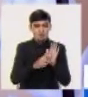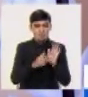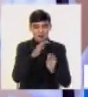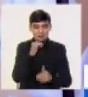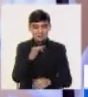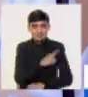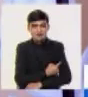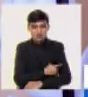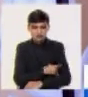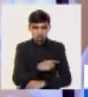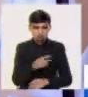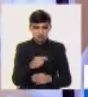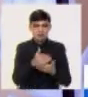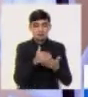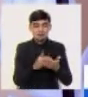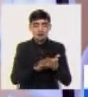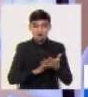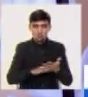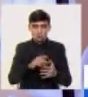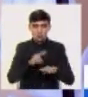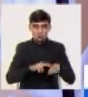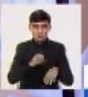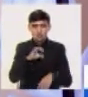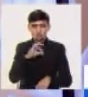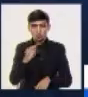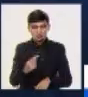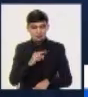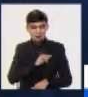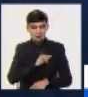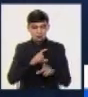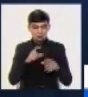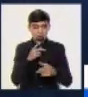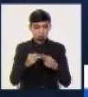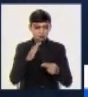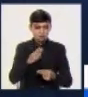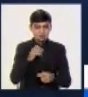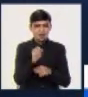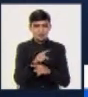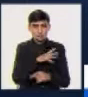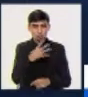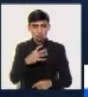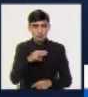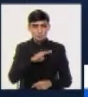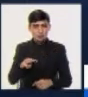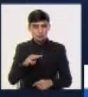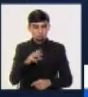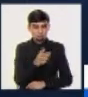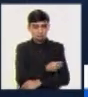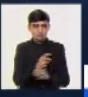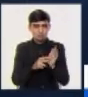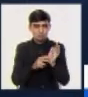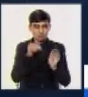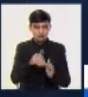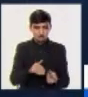врачи. Далее по списку идут полицейские и социальные работники. Всего заказано на 40 миллионов доз. 800 тысяч вакцин